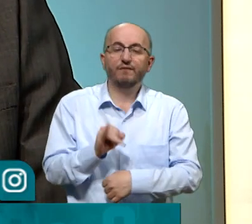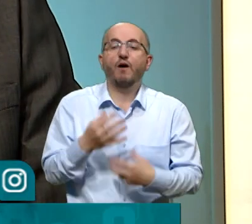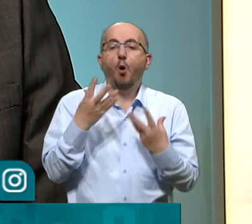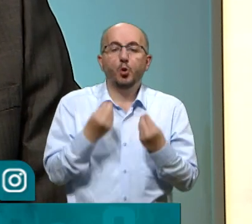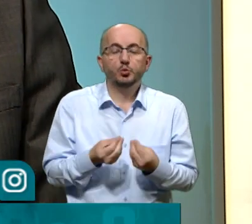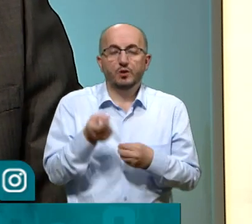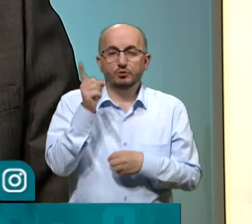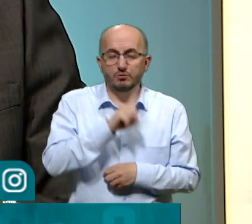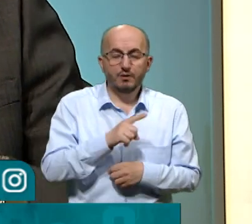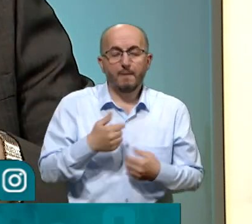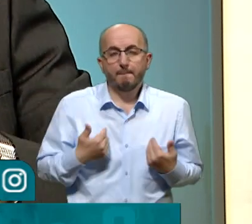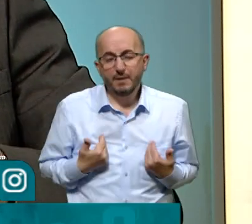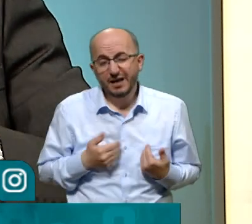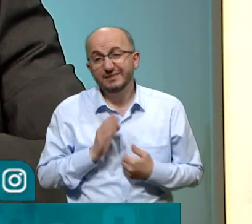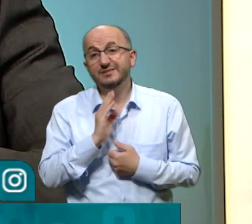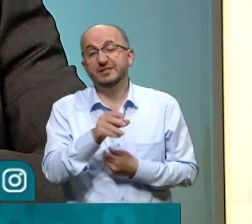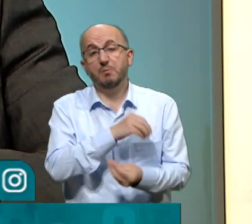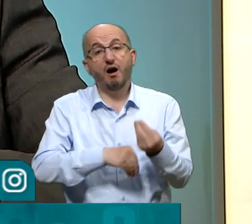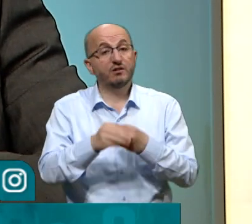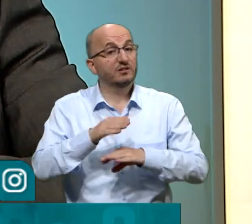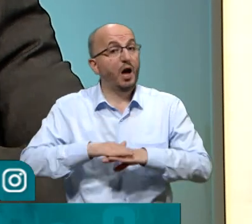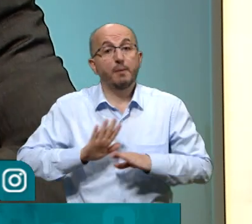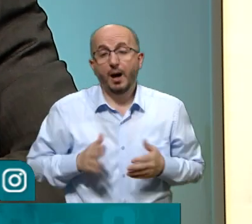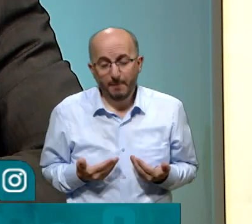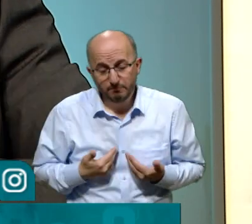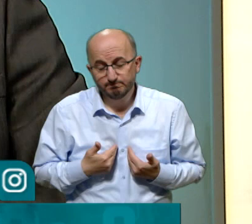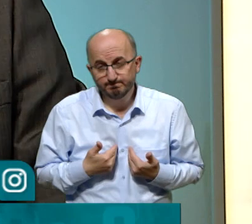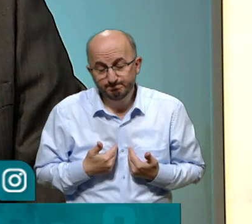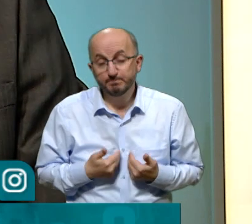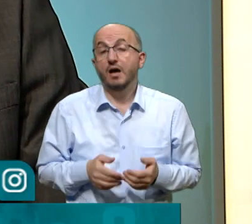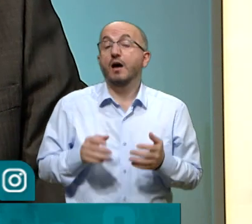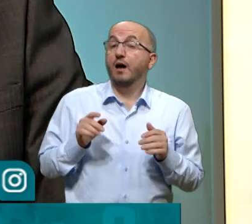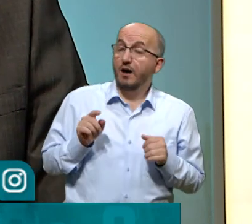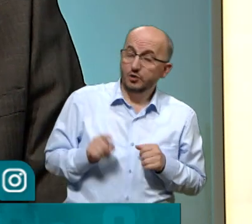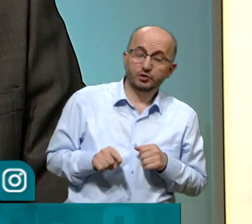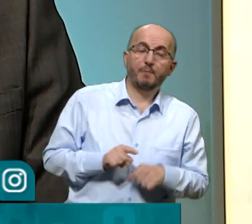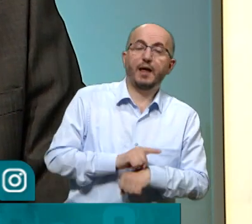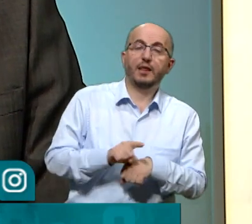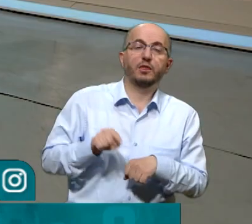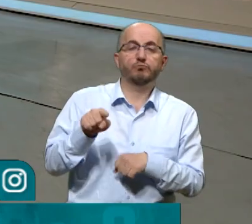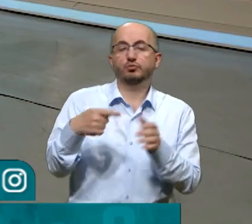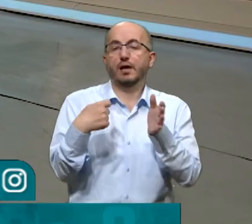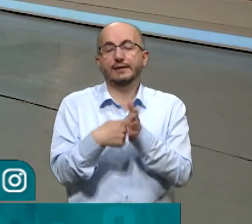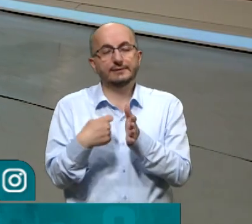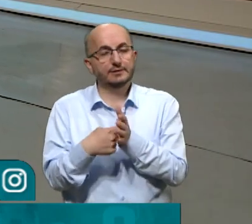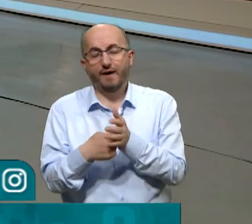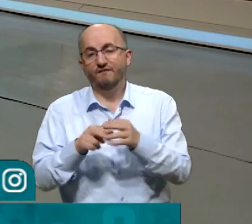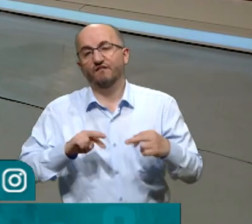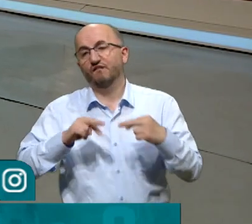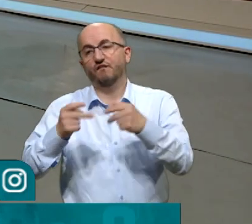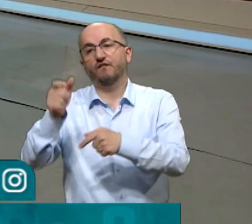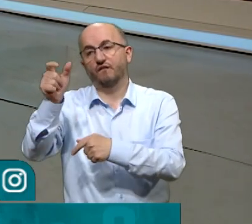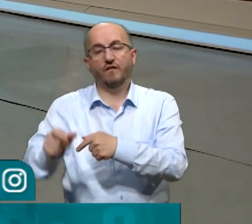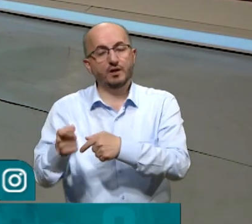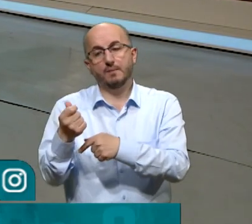düştüğünden dolayı kaydı ben gidip hacca Tamam bu konuma gelmiş ise A zaman bunun adı ne yapılabilir vekil